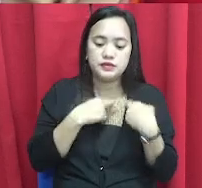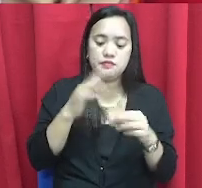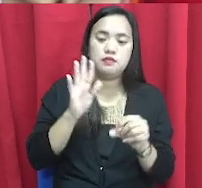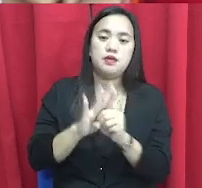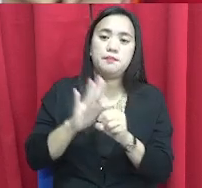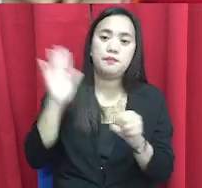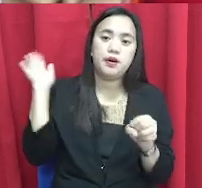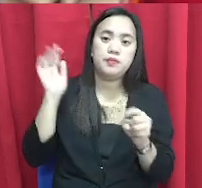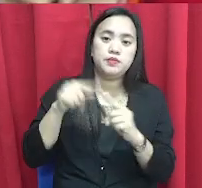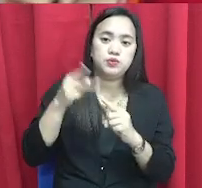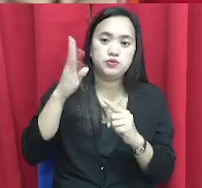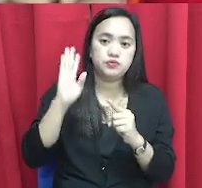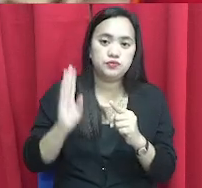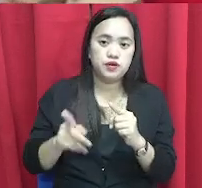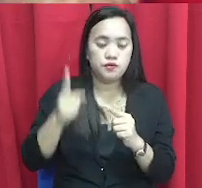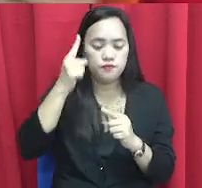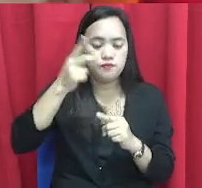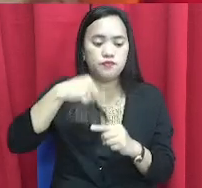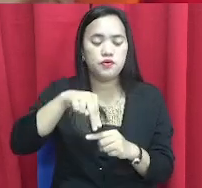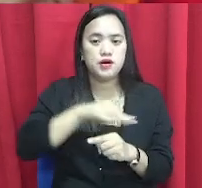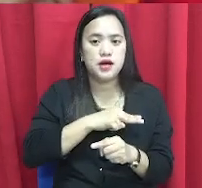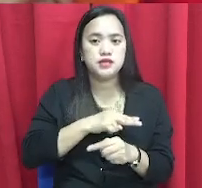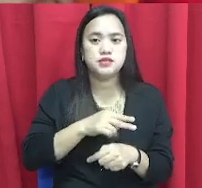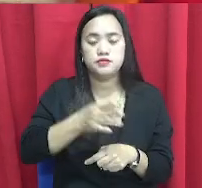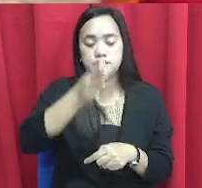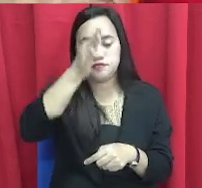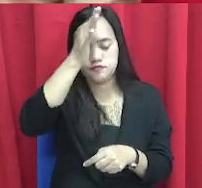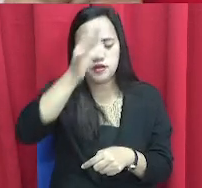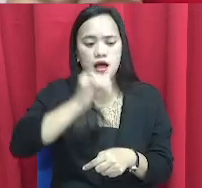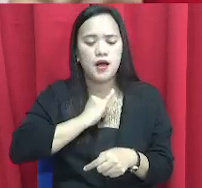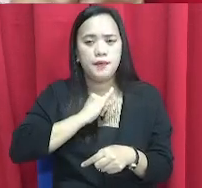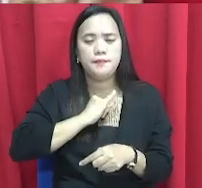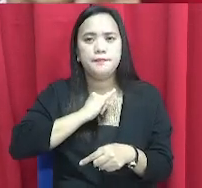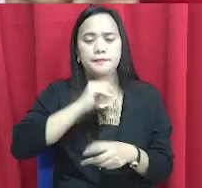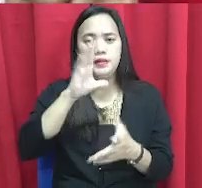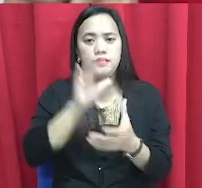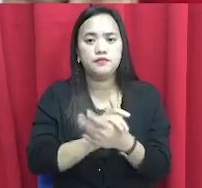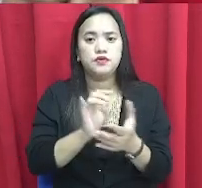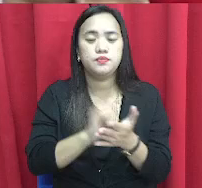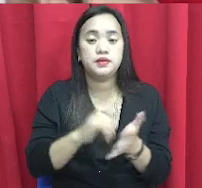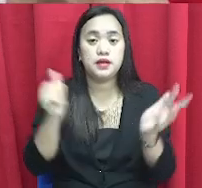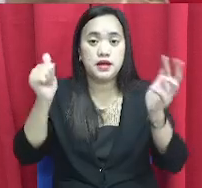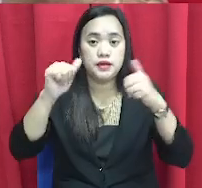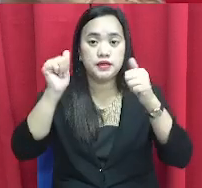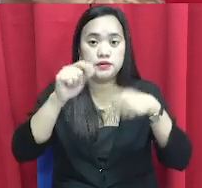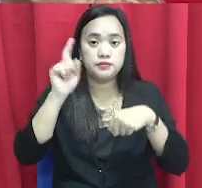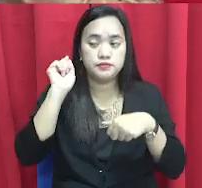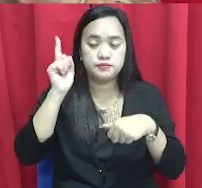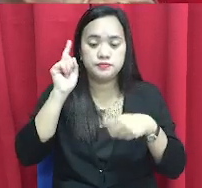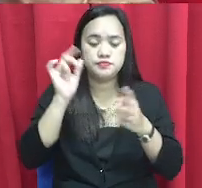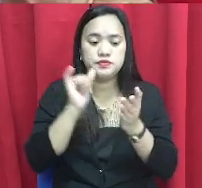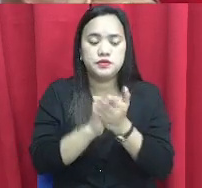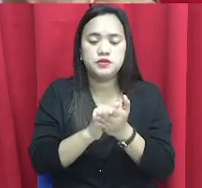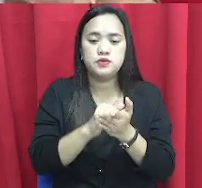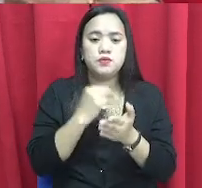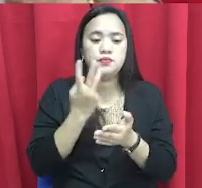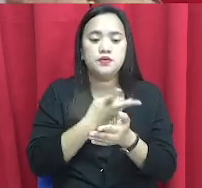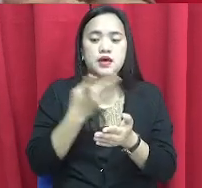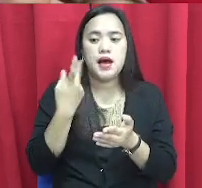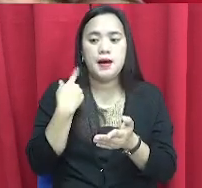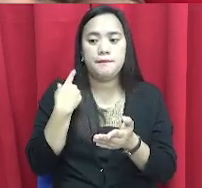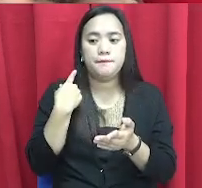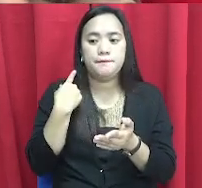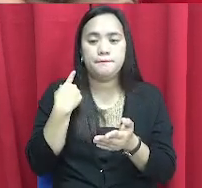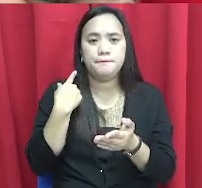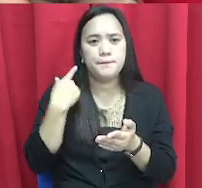Panginoon sa atin mga Tatay I believe you will agree with me na tayo po ay Mayon po tayong